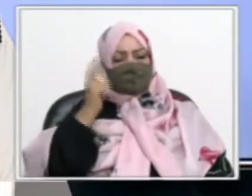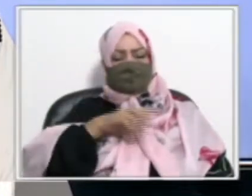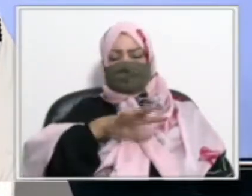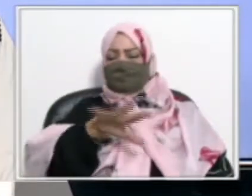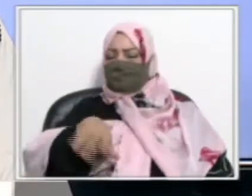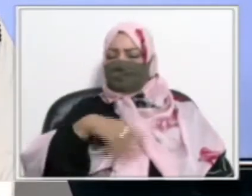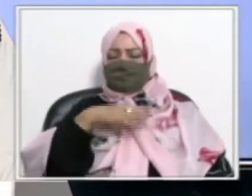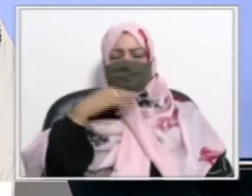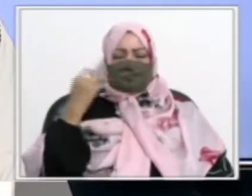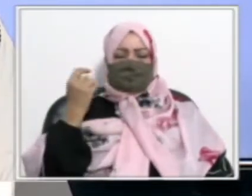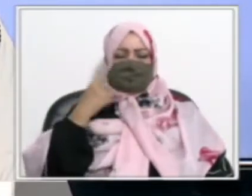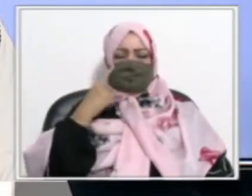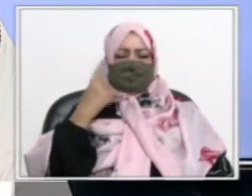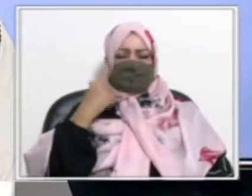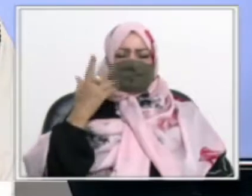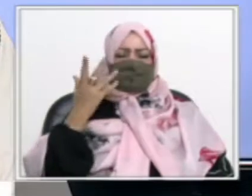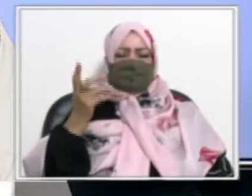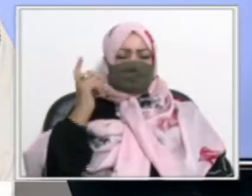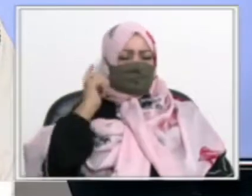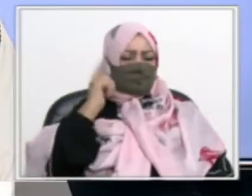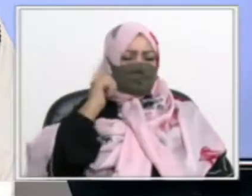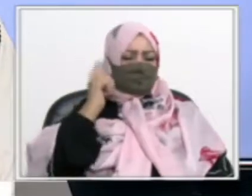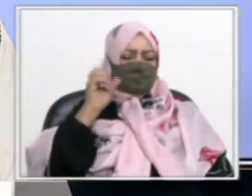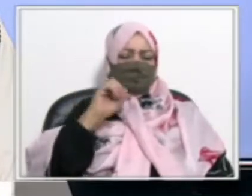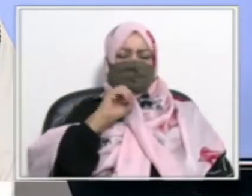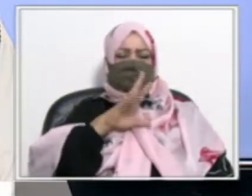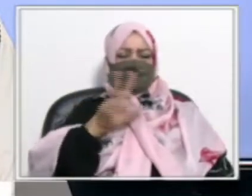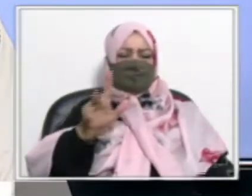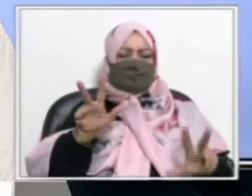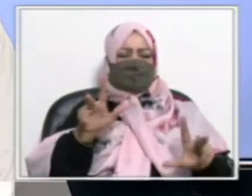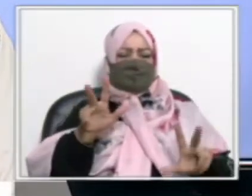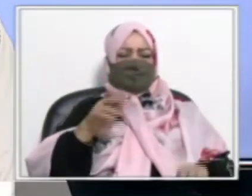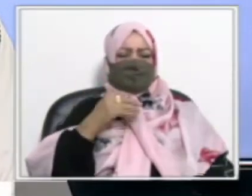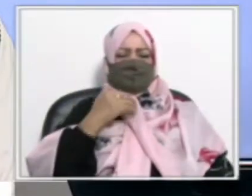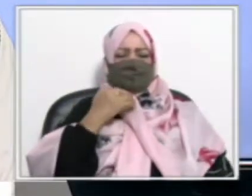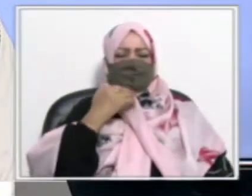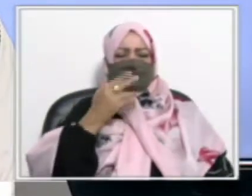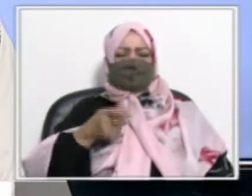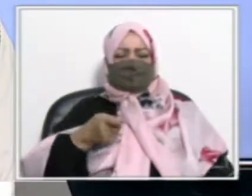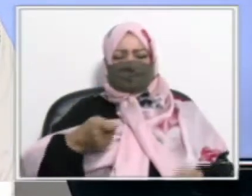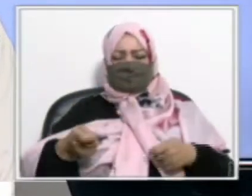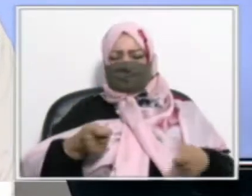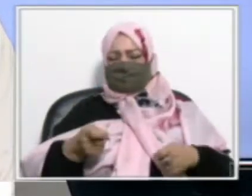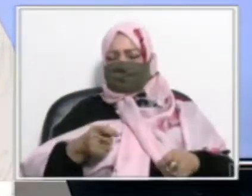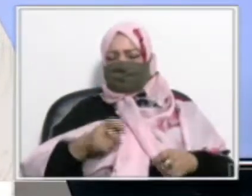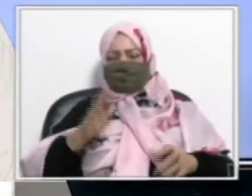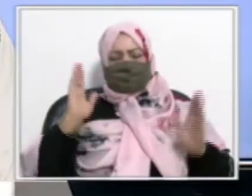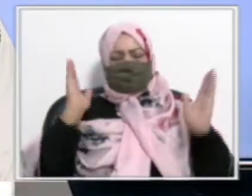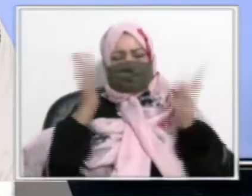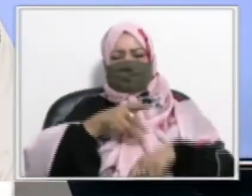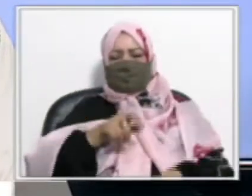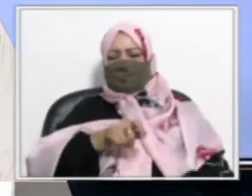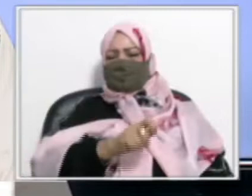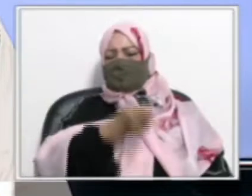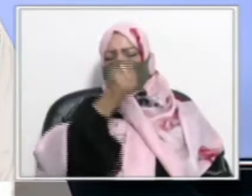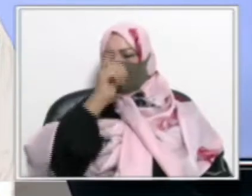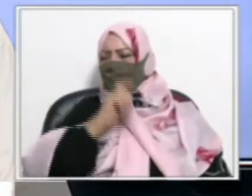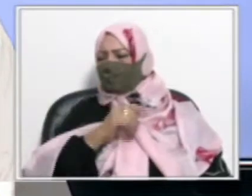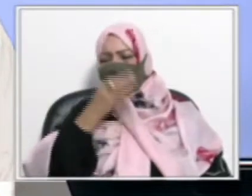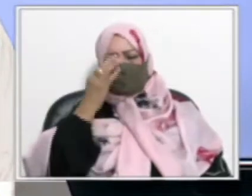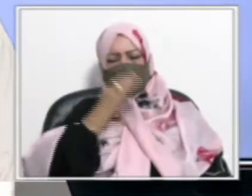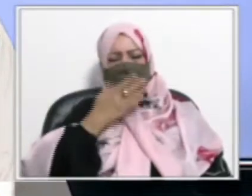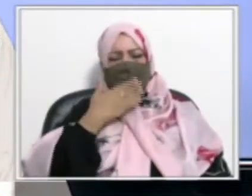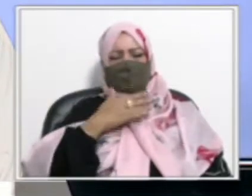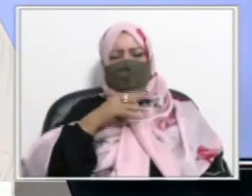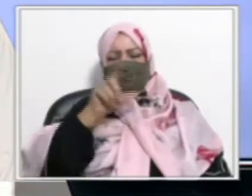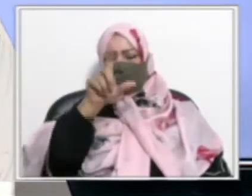فسادا، سواء كان فساد في الدين، فساد في الأخلاق، فساد في الفطرة، فساد في العلاقات، كل ذلك